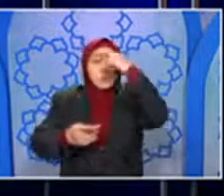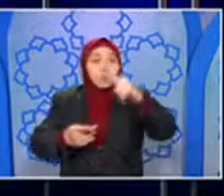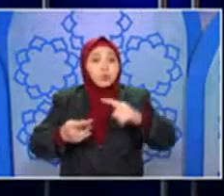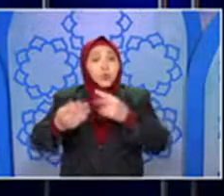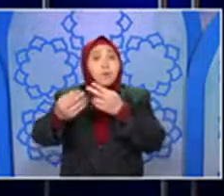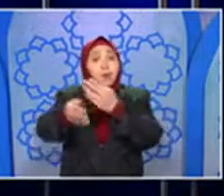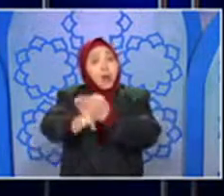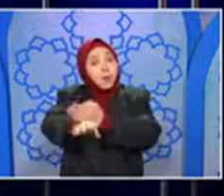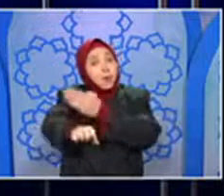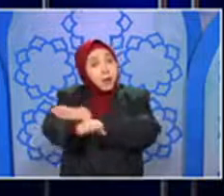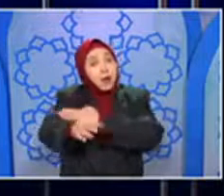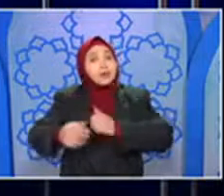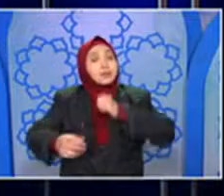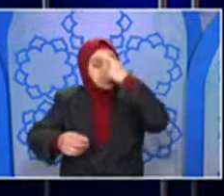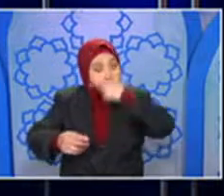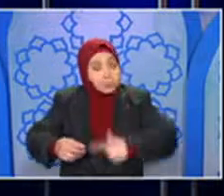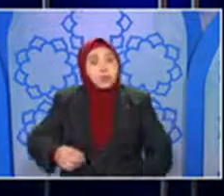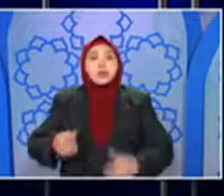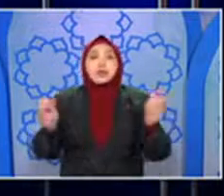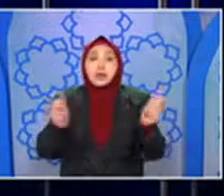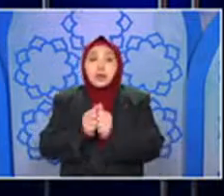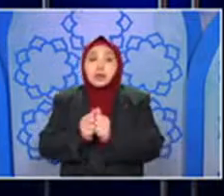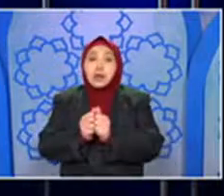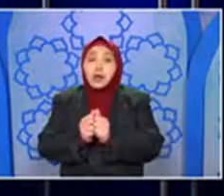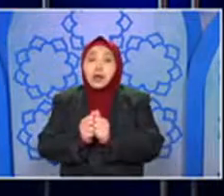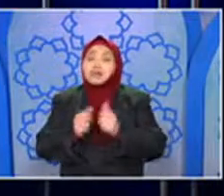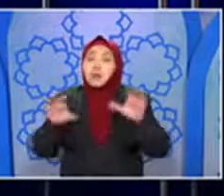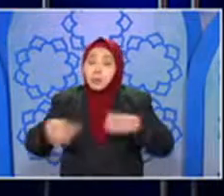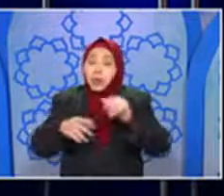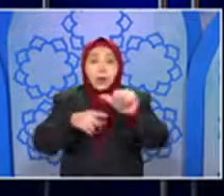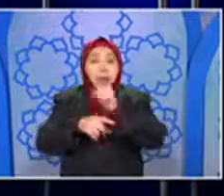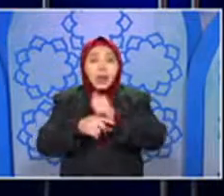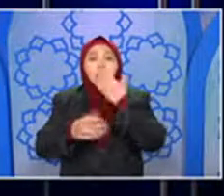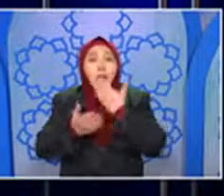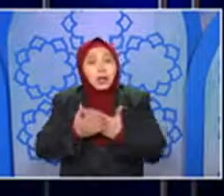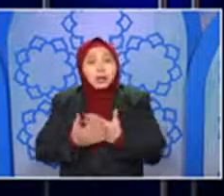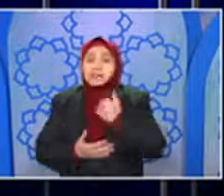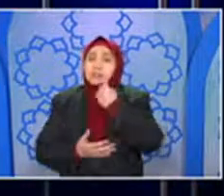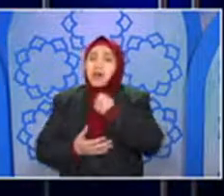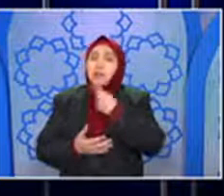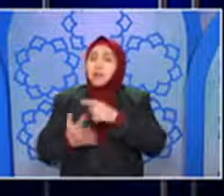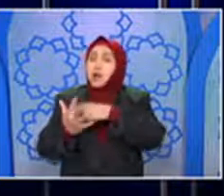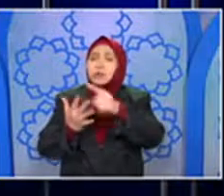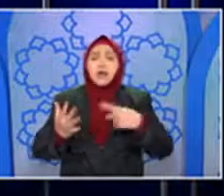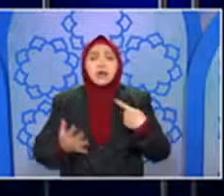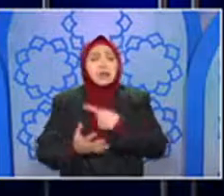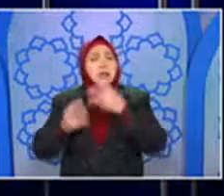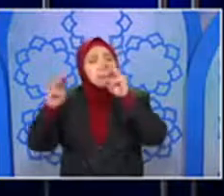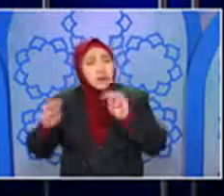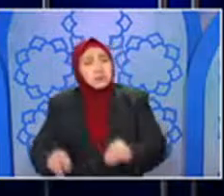diri. Memperbaiki diri dengan ahsanu amala. Siapa di antara kita yang